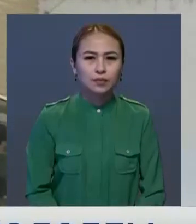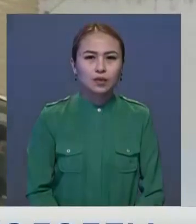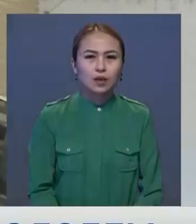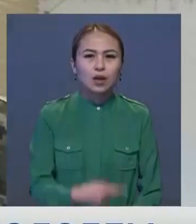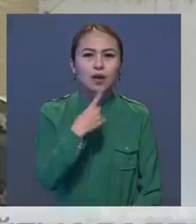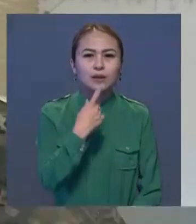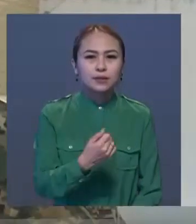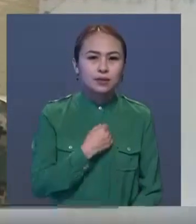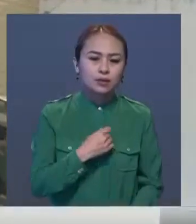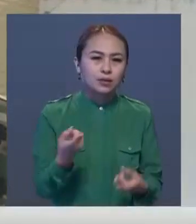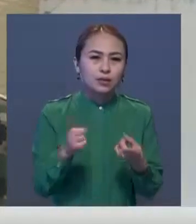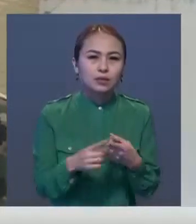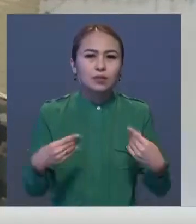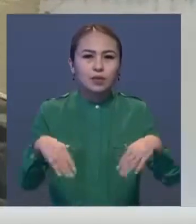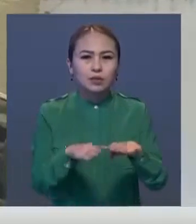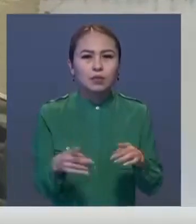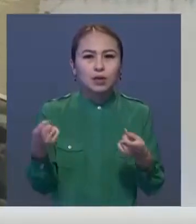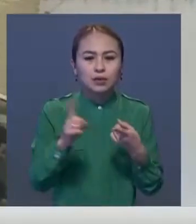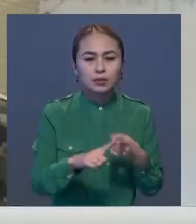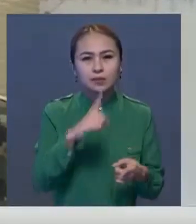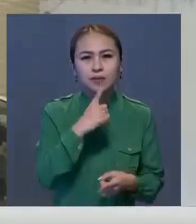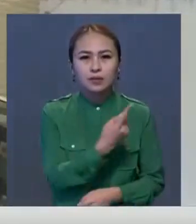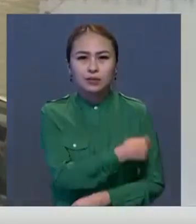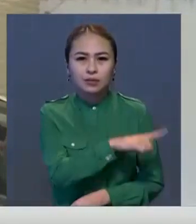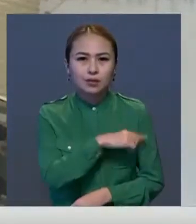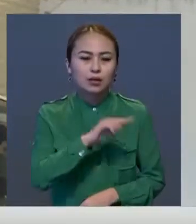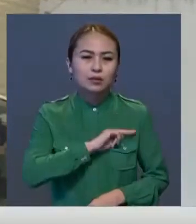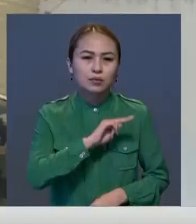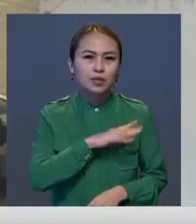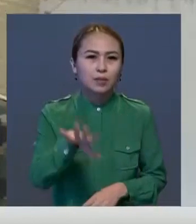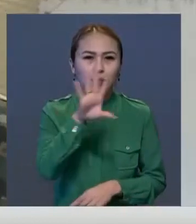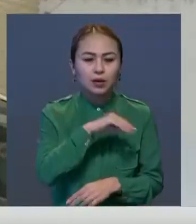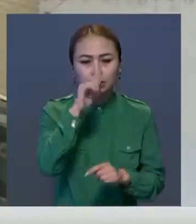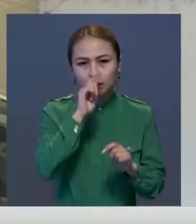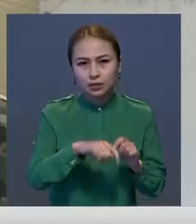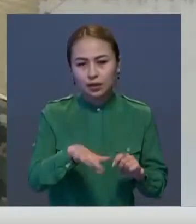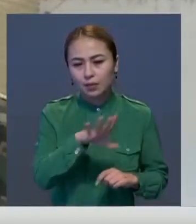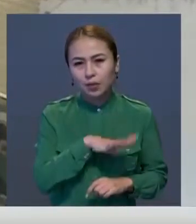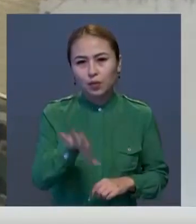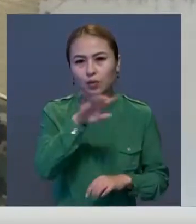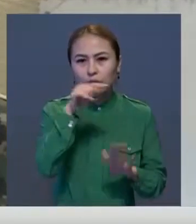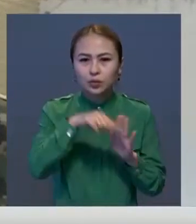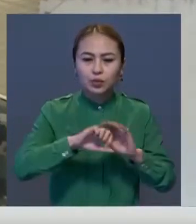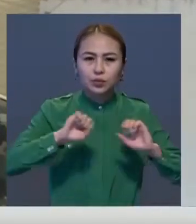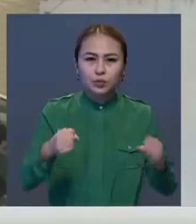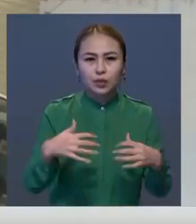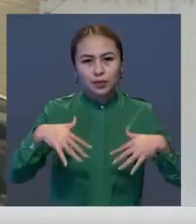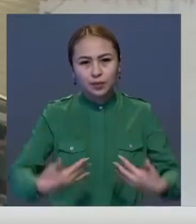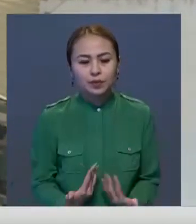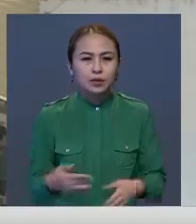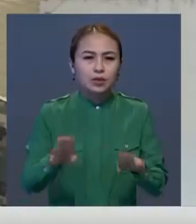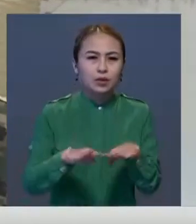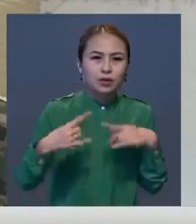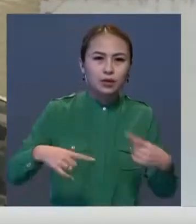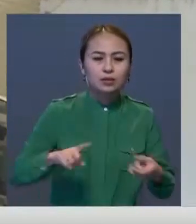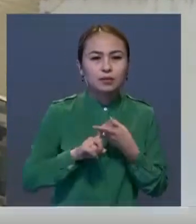Әскери бөлім карантинге жабылуына байланысты біздің медицина қызметкерлері барлық әскерилерді тексерді. Олардың арасынан суық тигізген, кез келген